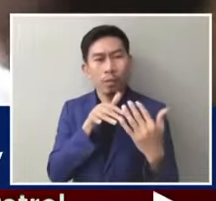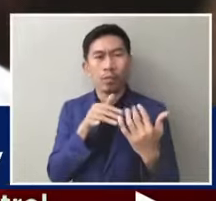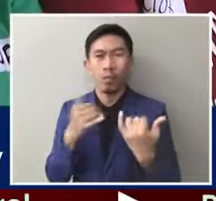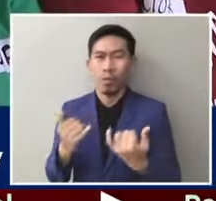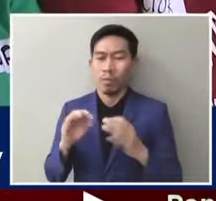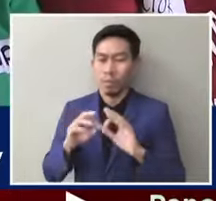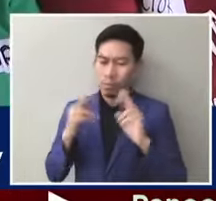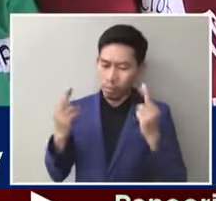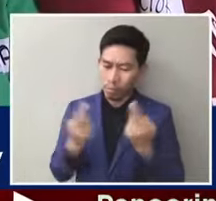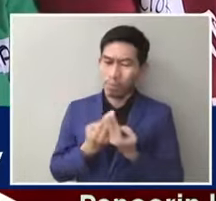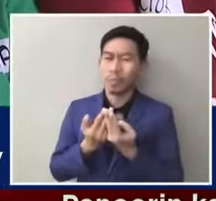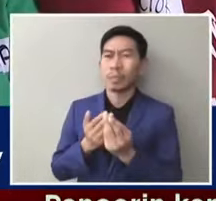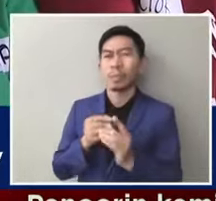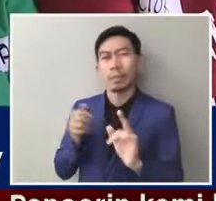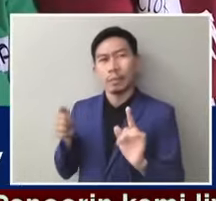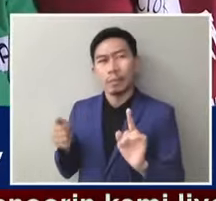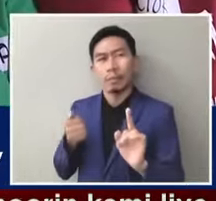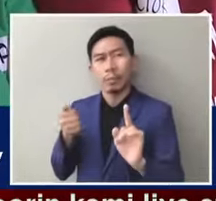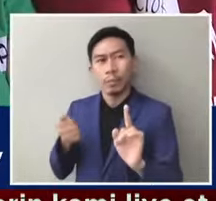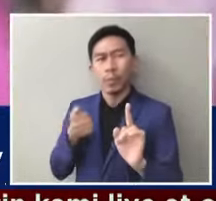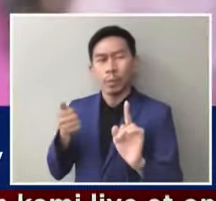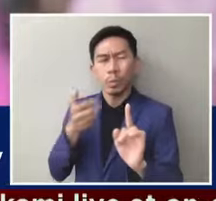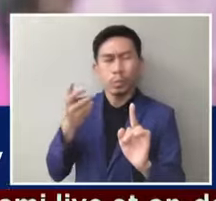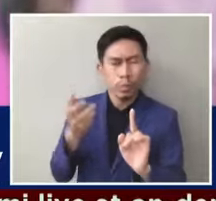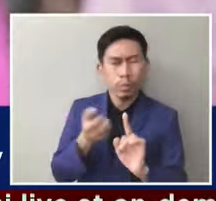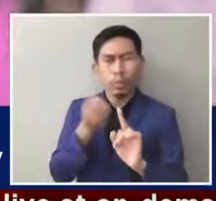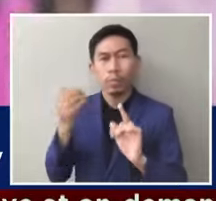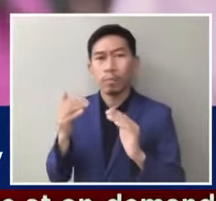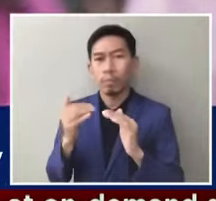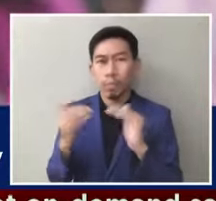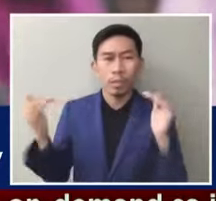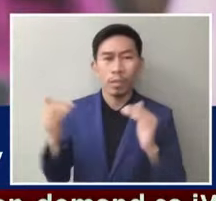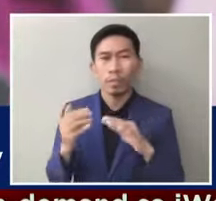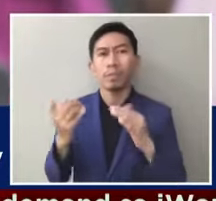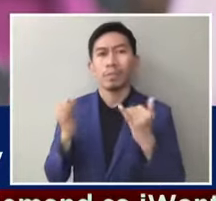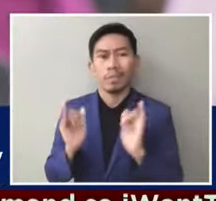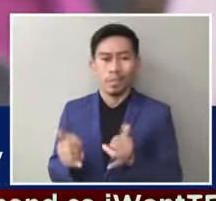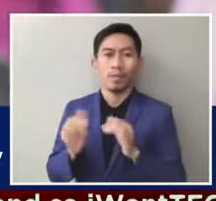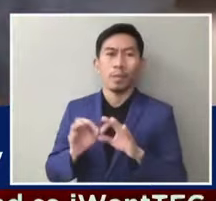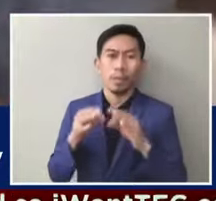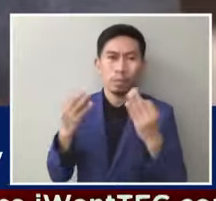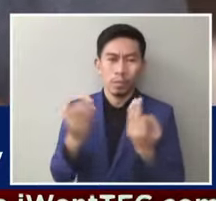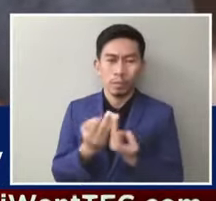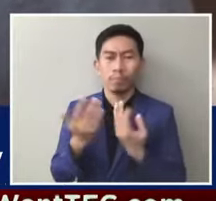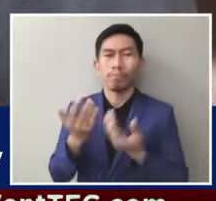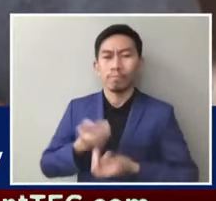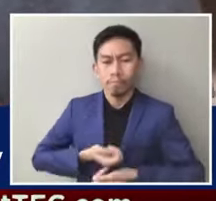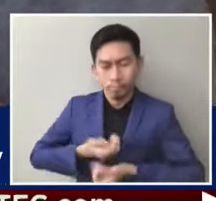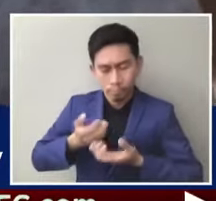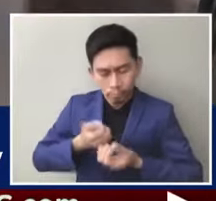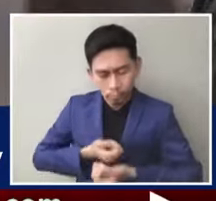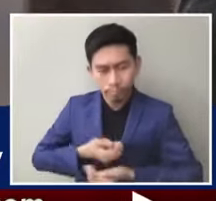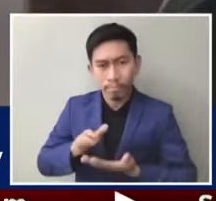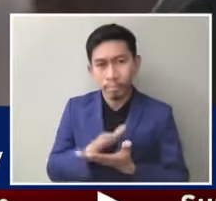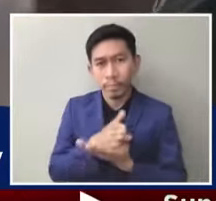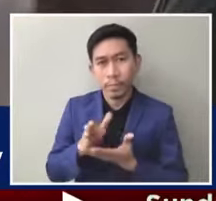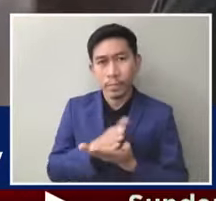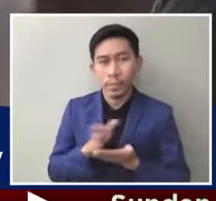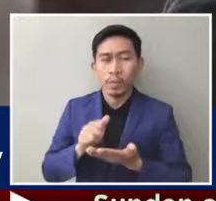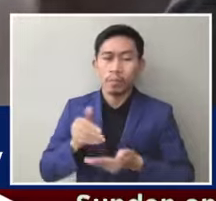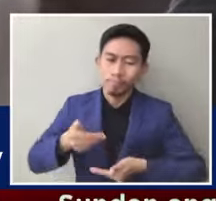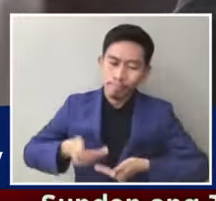din ang pagkwento ng pamilya ng mga biktima bilang bahagi ng kanilang paghilom at bilang paalala na